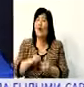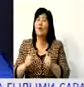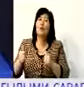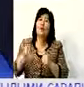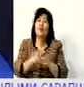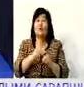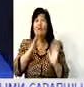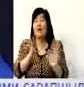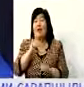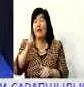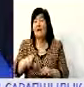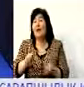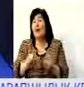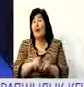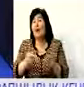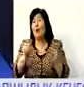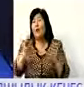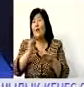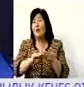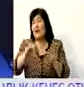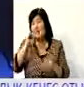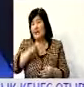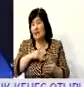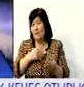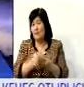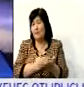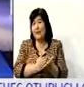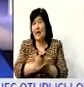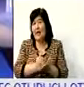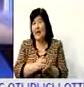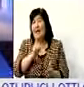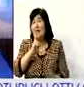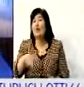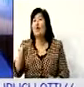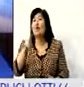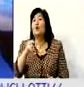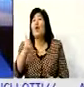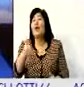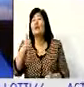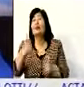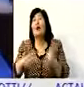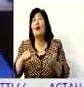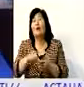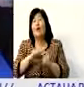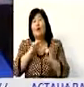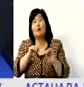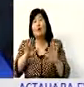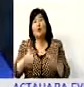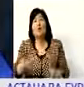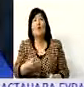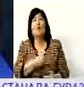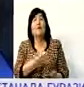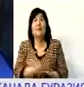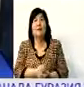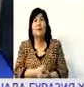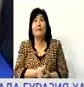жүрген әншілер, көрнекті композитор, Қазақстанның еңбек сіңірген қайраткері Кеңес Дүйсекеев атындағы конкурста да жүлдеден үмітті.